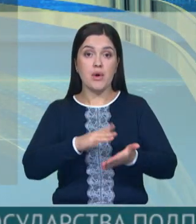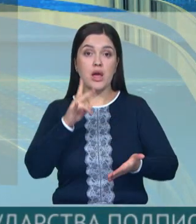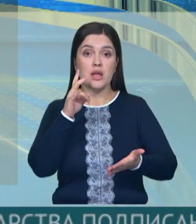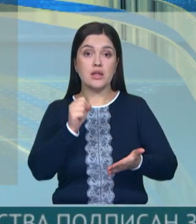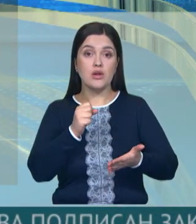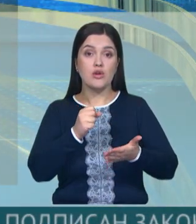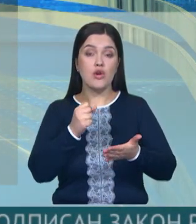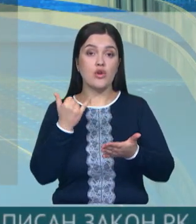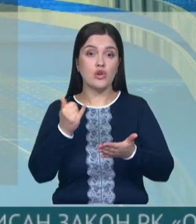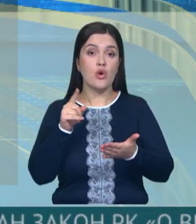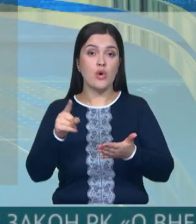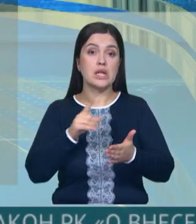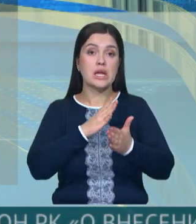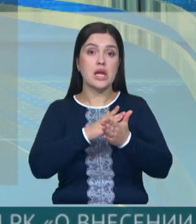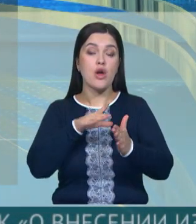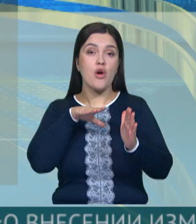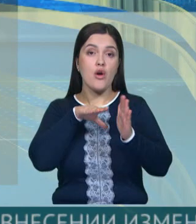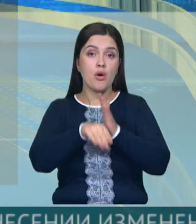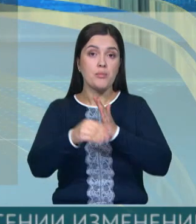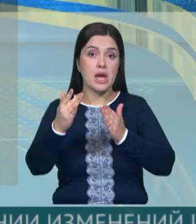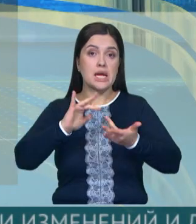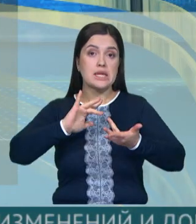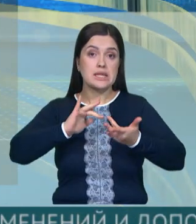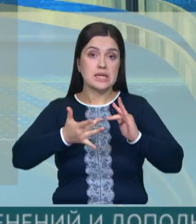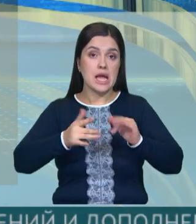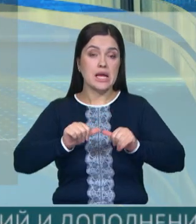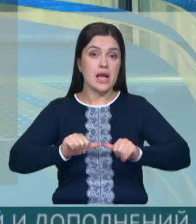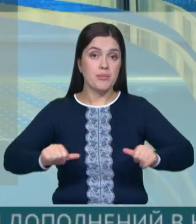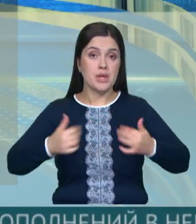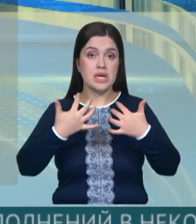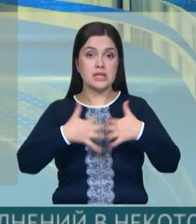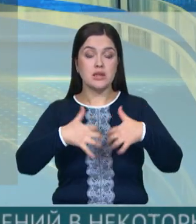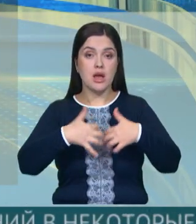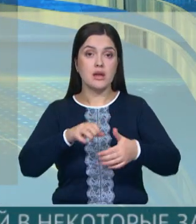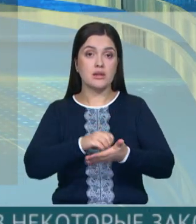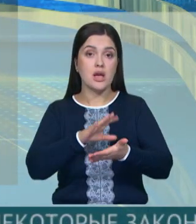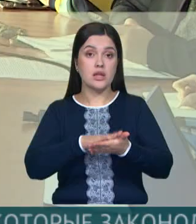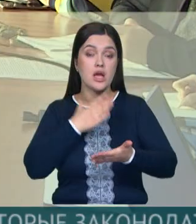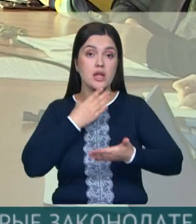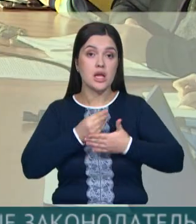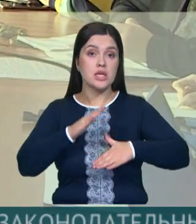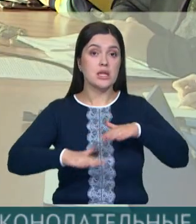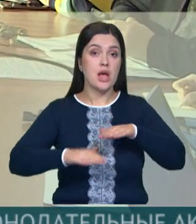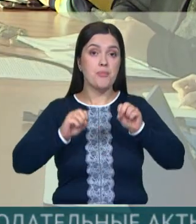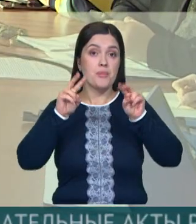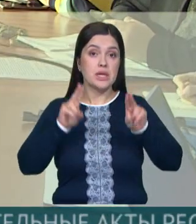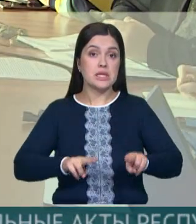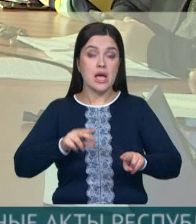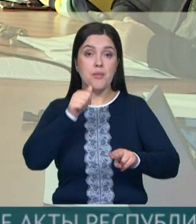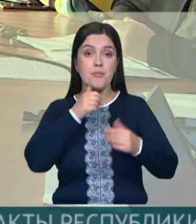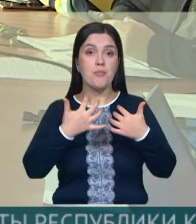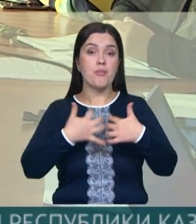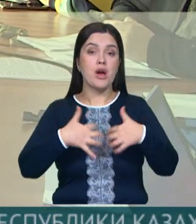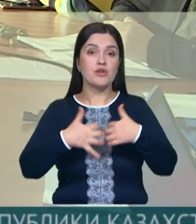на момент выхода в эфир нашего выпуска. Он расположен на сайте Комитета статистики. Наши специалисты разработали эту методику